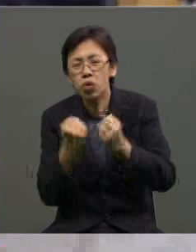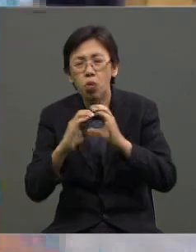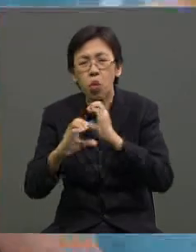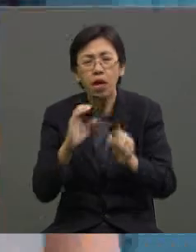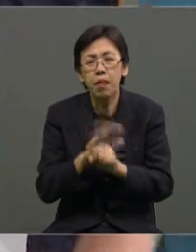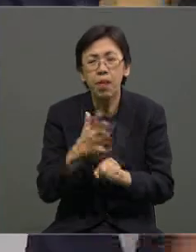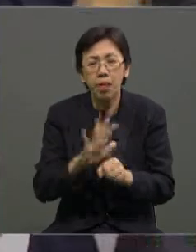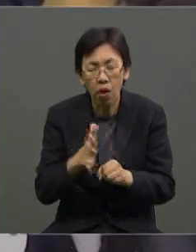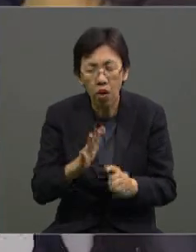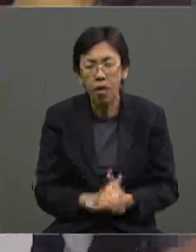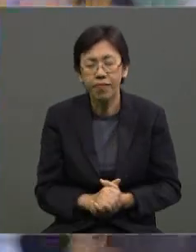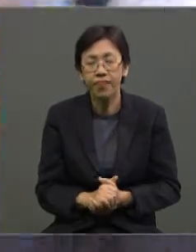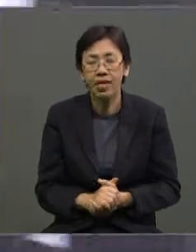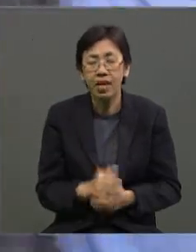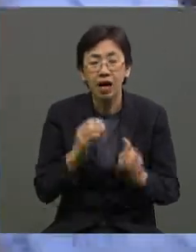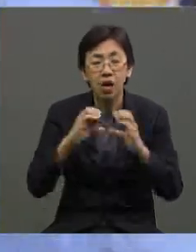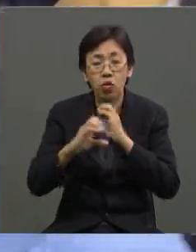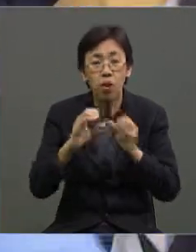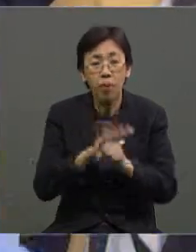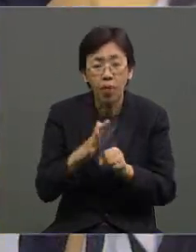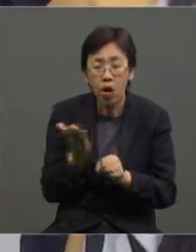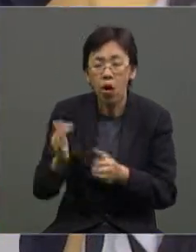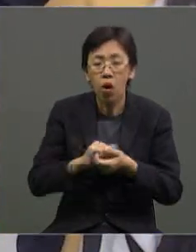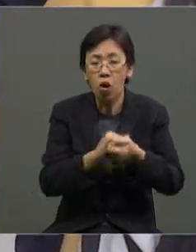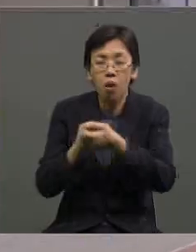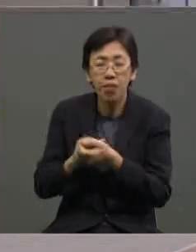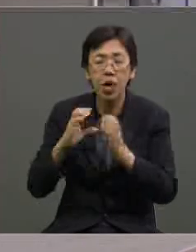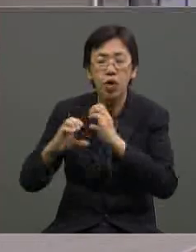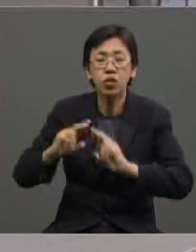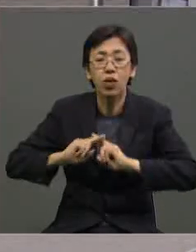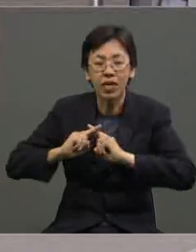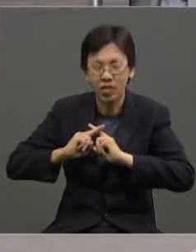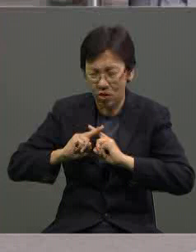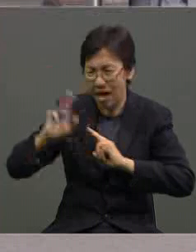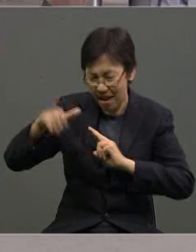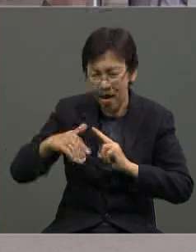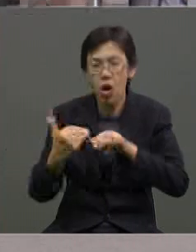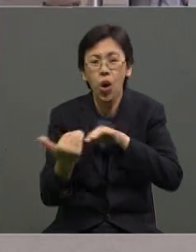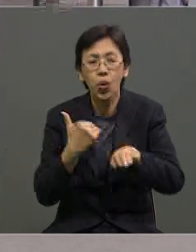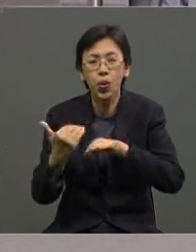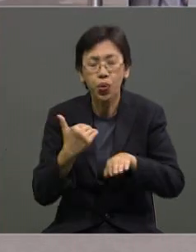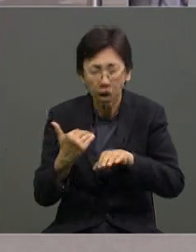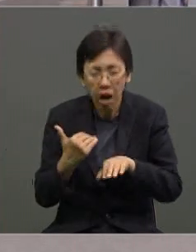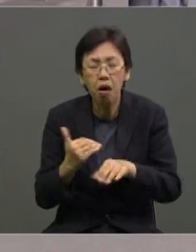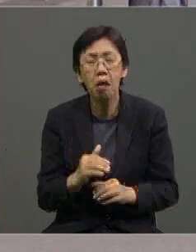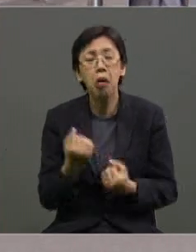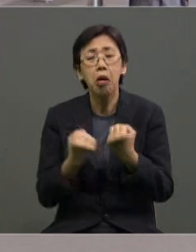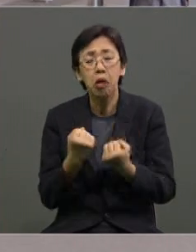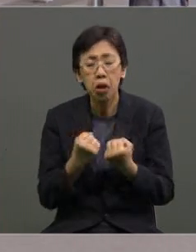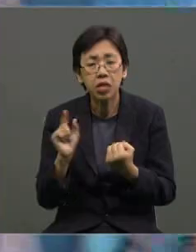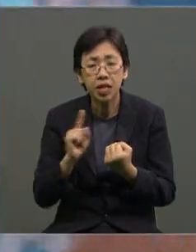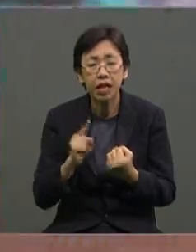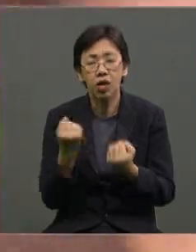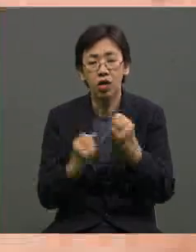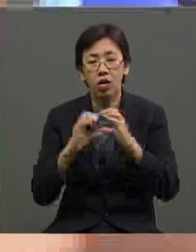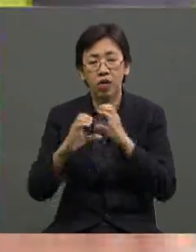กติมันไม่พอเขาก็เลยจำเป็นต้องไปขอความร่วมมือผู้ประกอบการนำรถมาวิ่งให้บริการเสริมในเส้นทางนั้นๆโดยใช้รถม